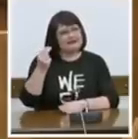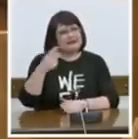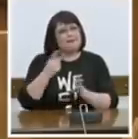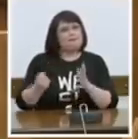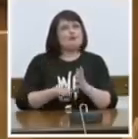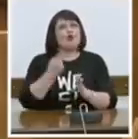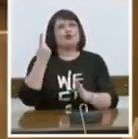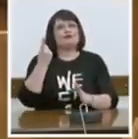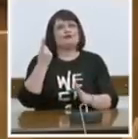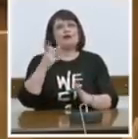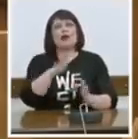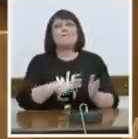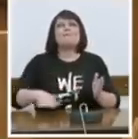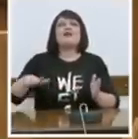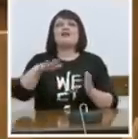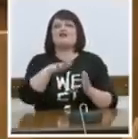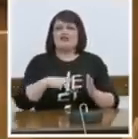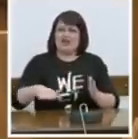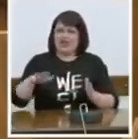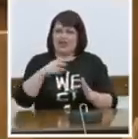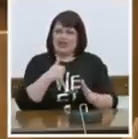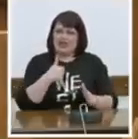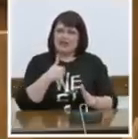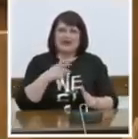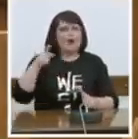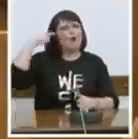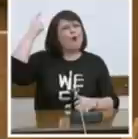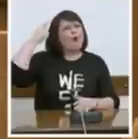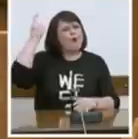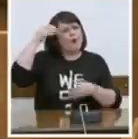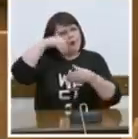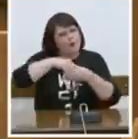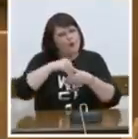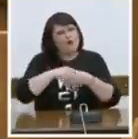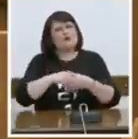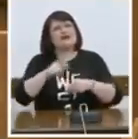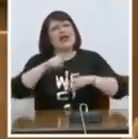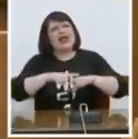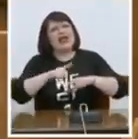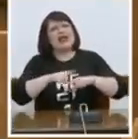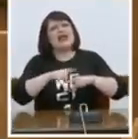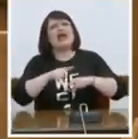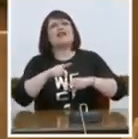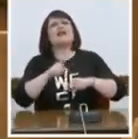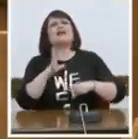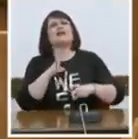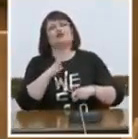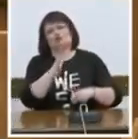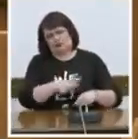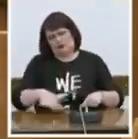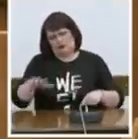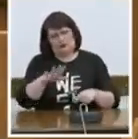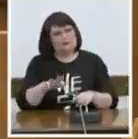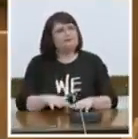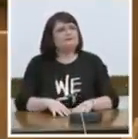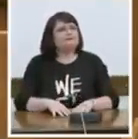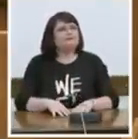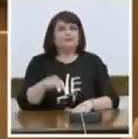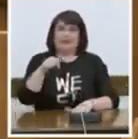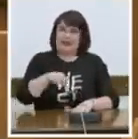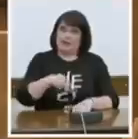στην περιφέρειά μου, γεμάτη όνειρα για την πατρίδα μου και για τους συμπολίτες μου. Και από αυτό εδώ το